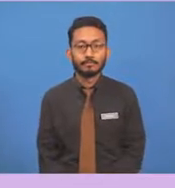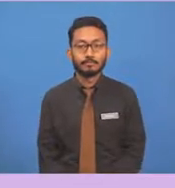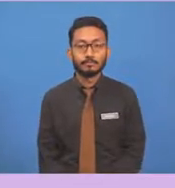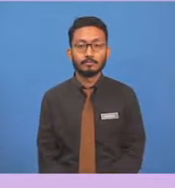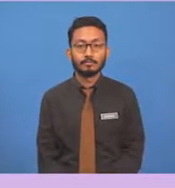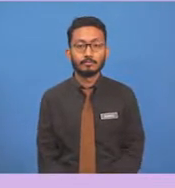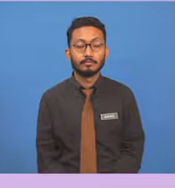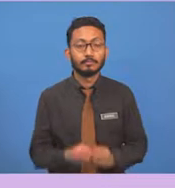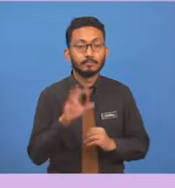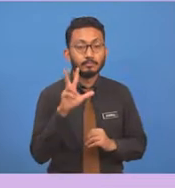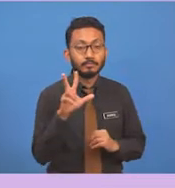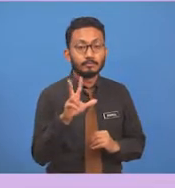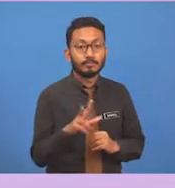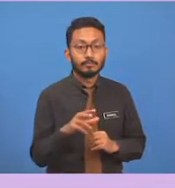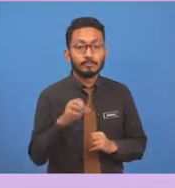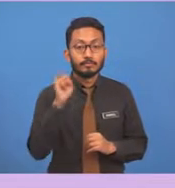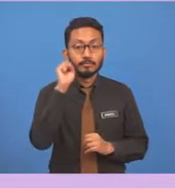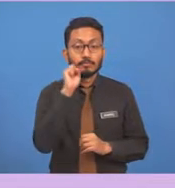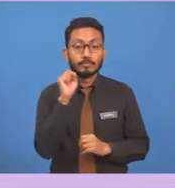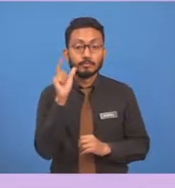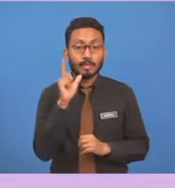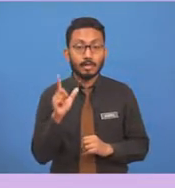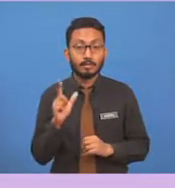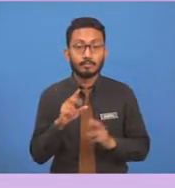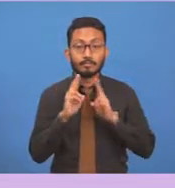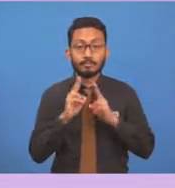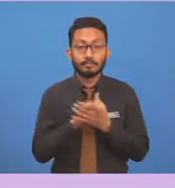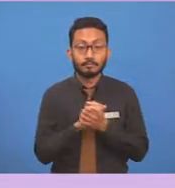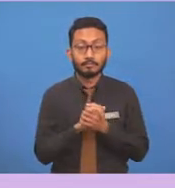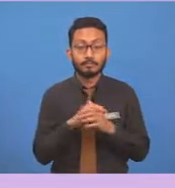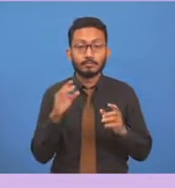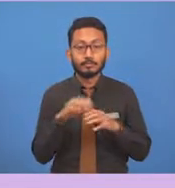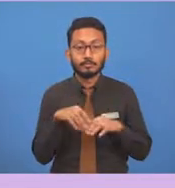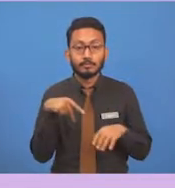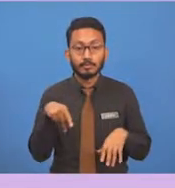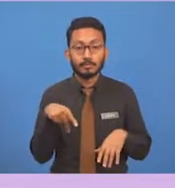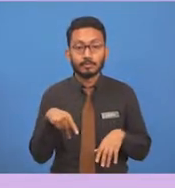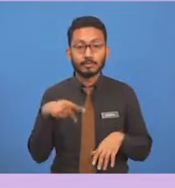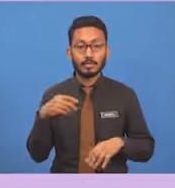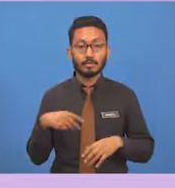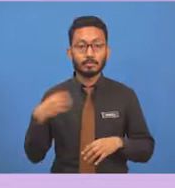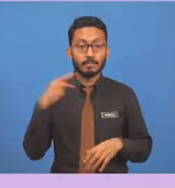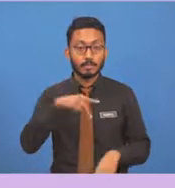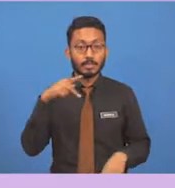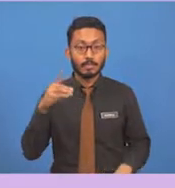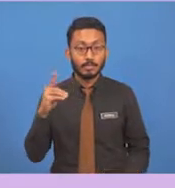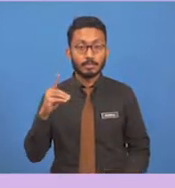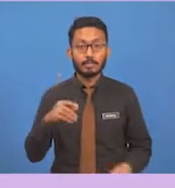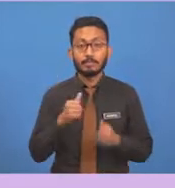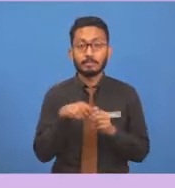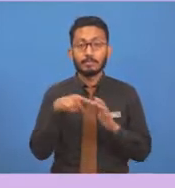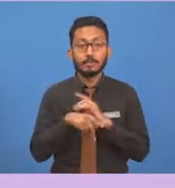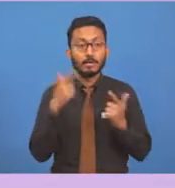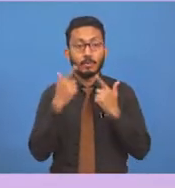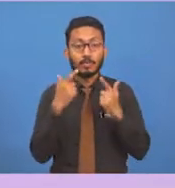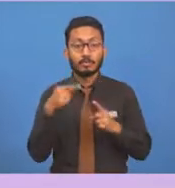3. Suling mengucapkan salam kepada pegawai pendidikan yang hadir ke sekolah.